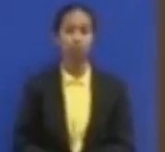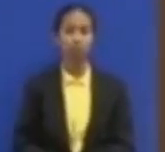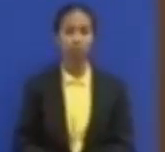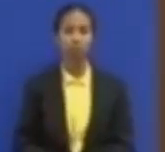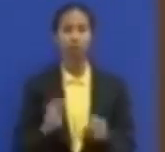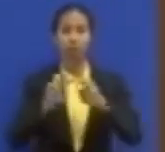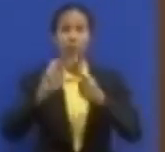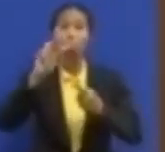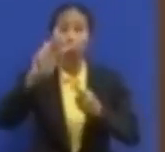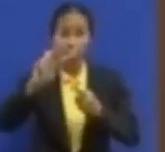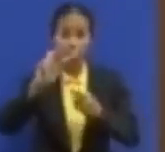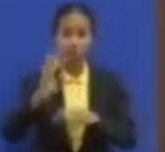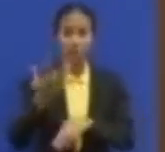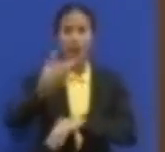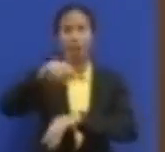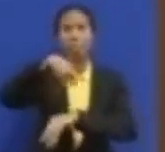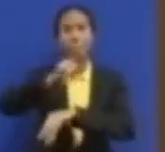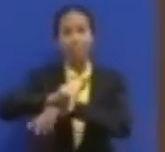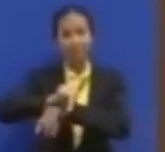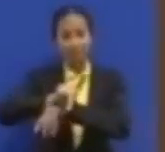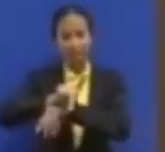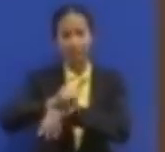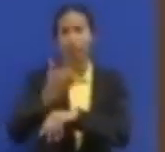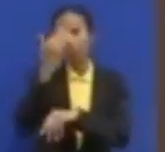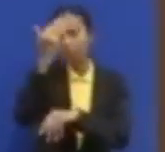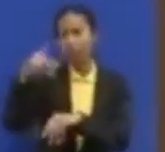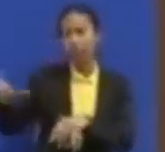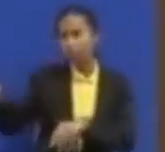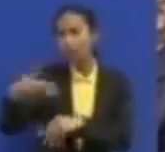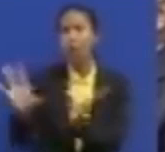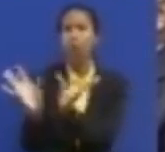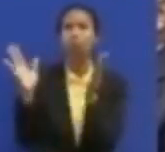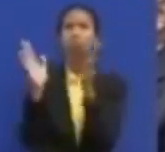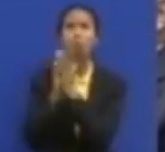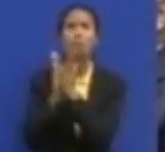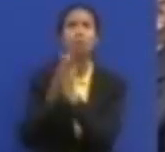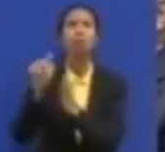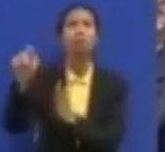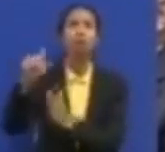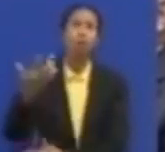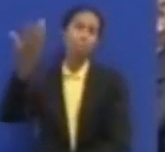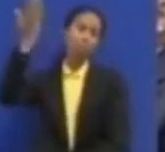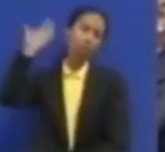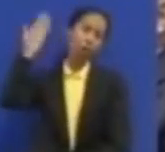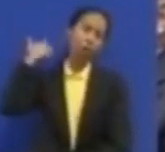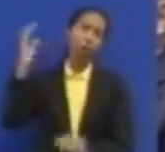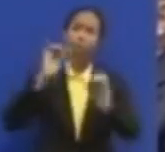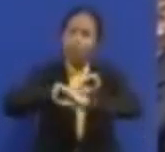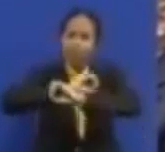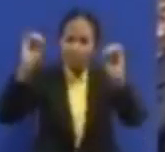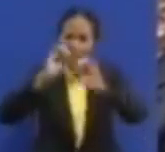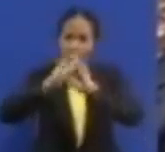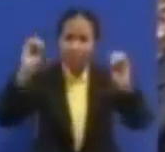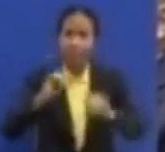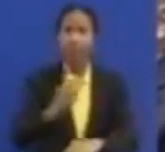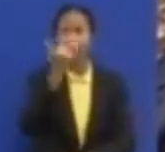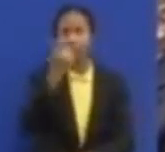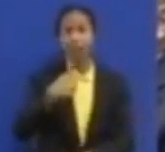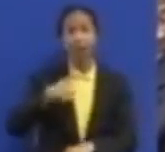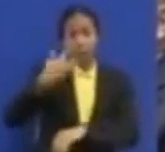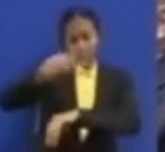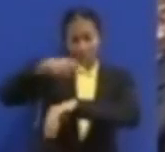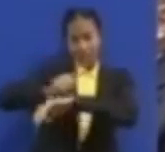ล่อยให้มีการตบมือในที่ประชุมสภาซึ่งไม่เคยปรากฏการที่ประธานสภาจะไม่ตำหนิการกระท